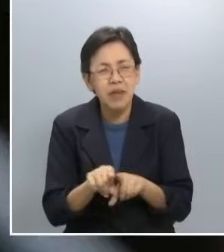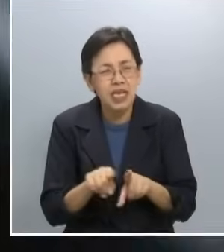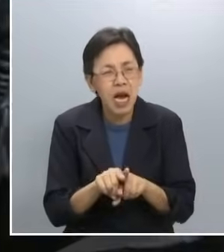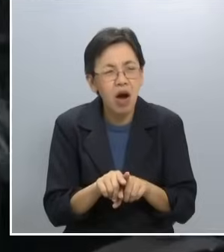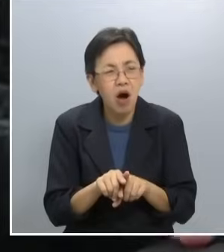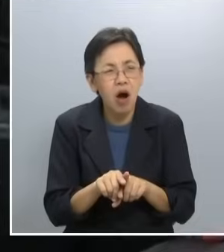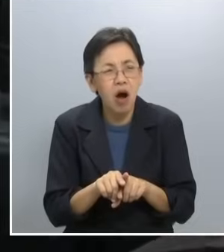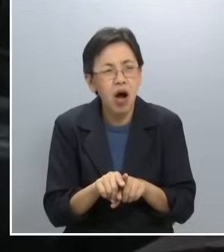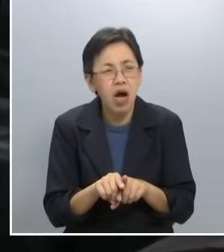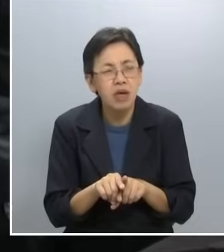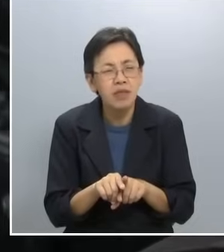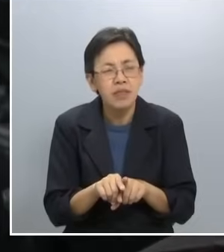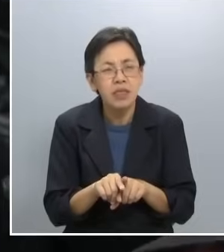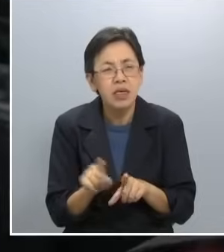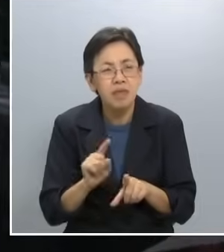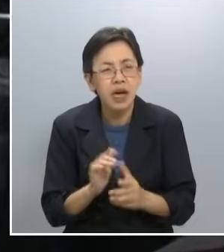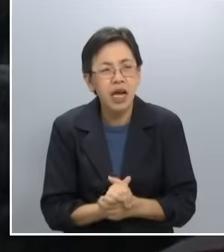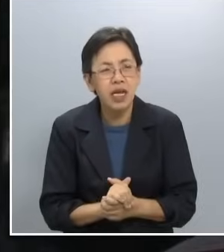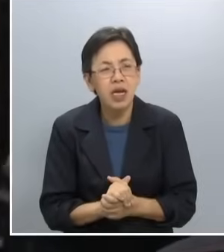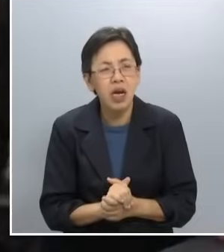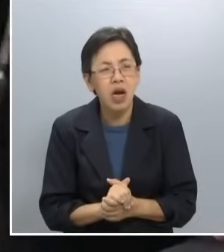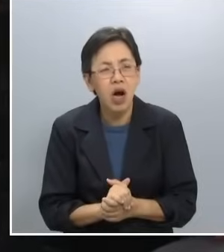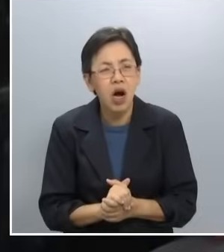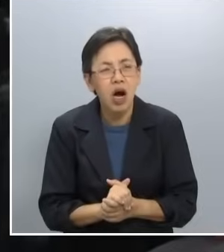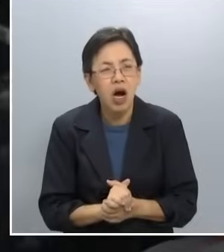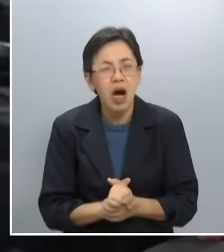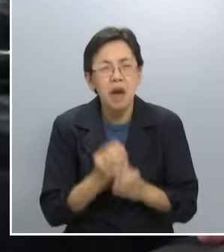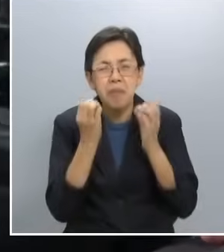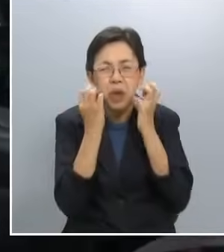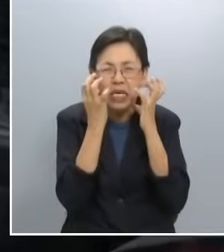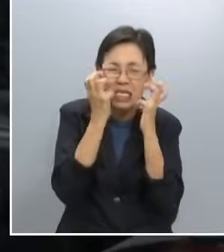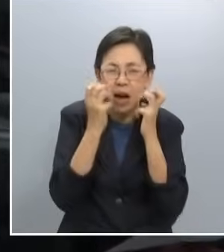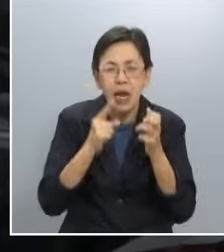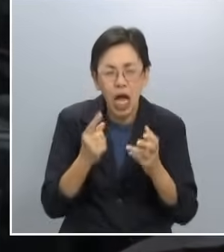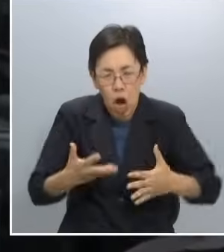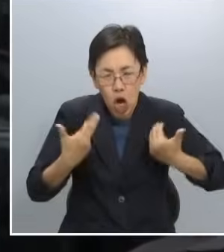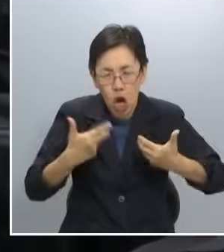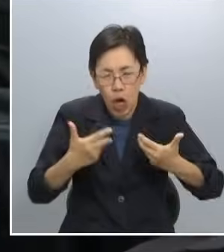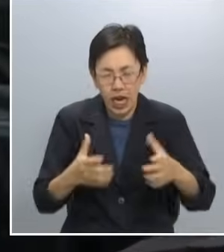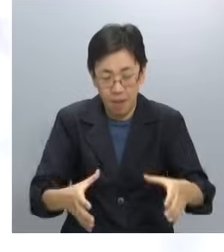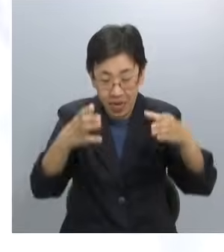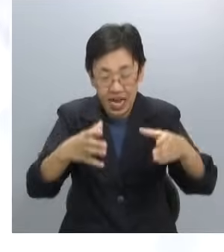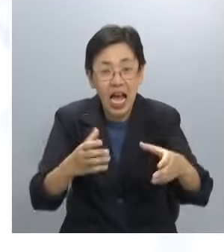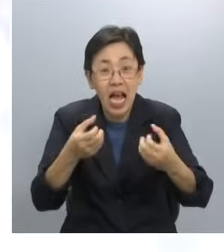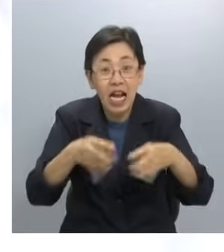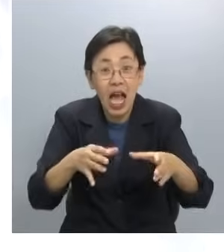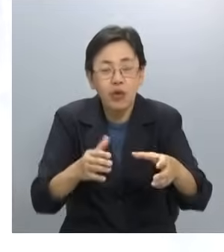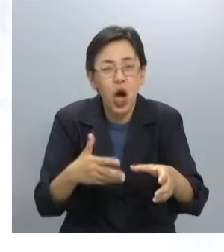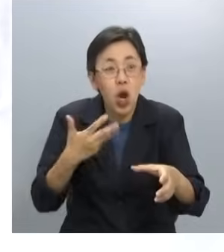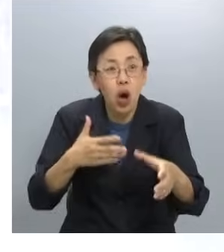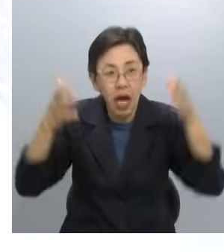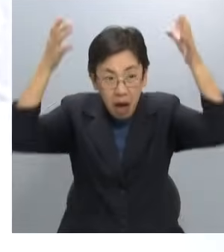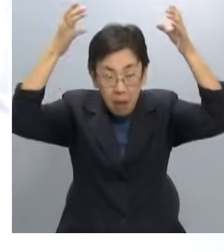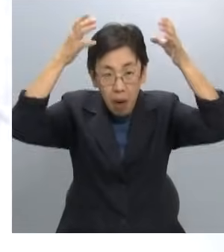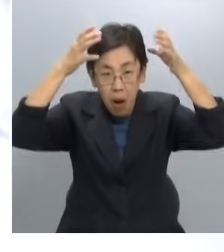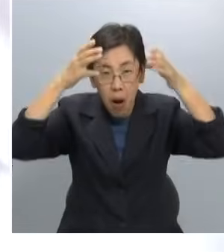แก้วครอบแล้วก็ใช้ความร้อนทำให้ผิวหนังไหม้อเพราะว่ามันมันจะเป็นรอยไหม้แบบเป็นวงๆอ่ะอ่ะค่ะเหมือนกับ